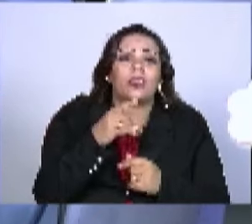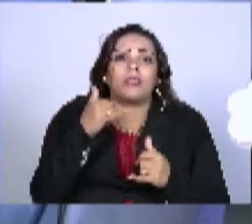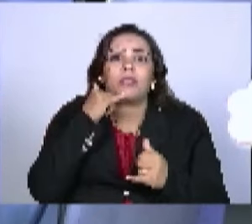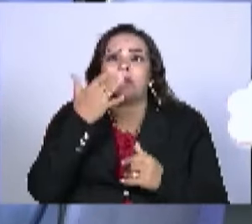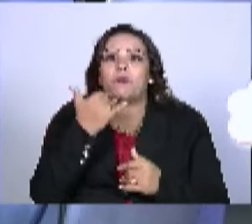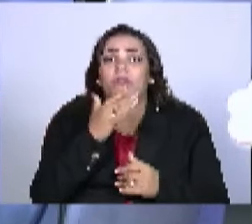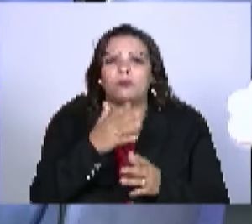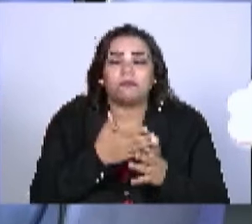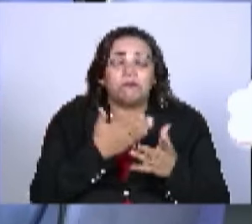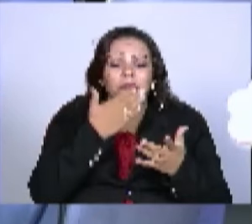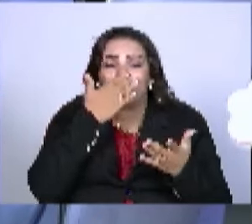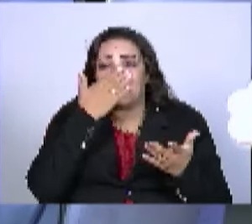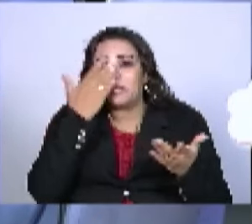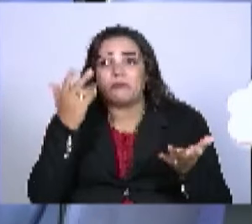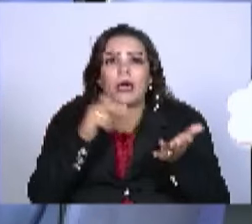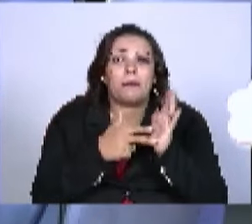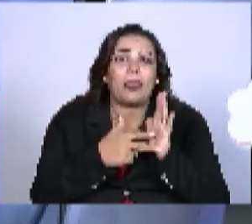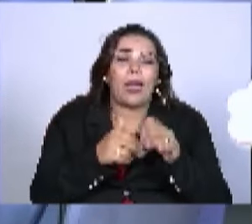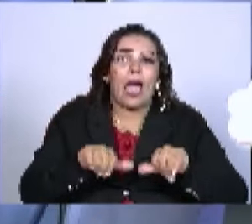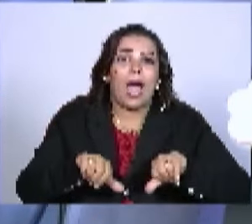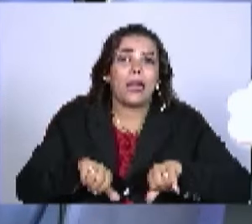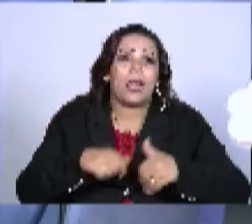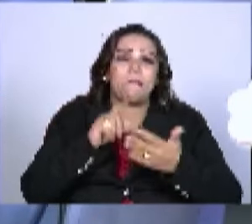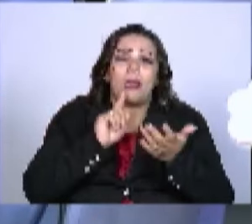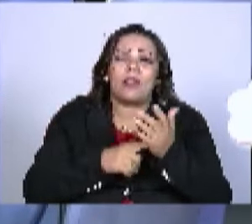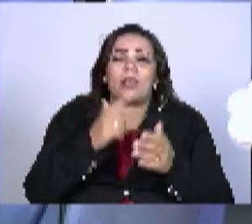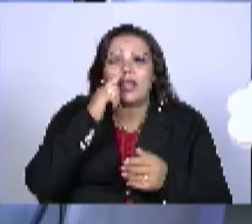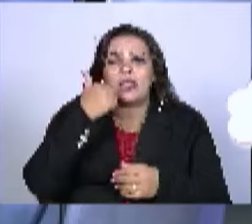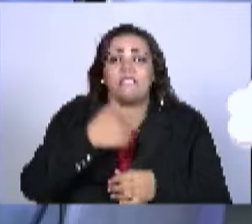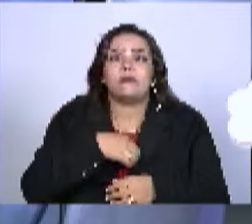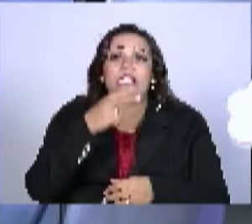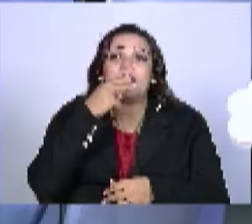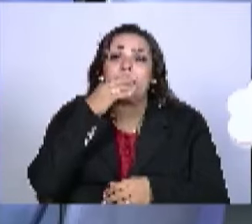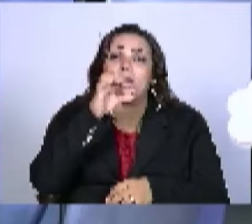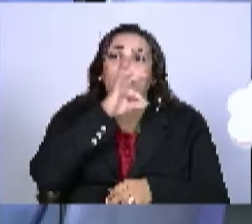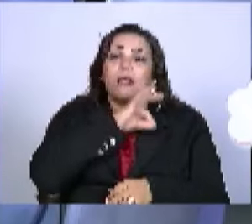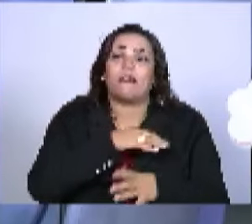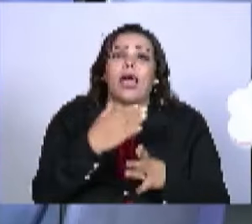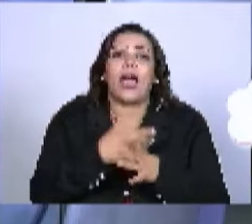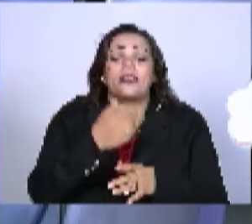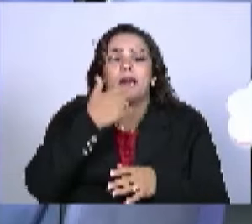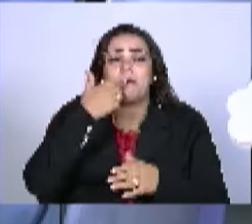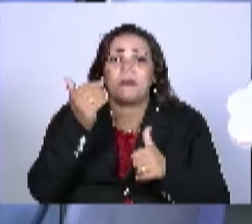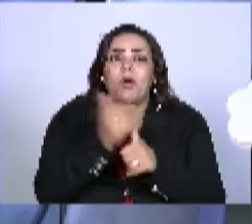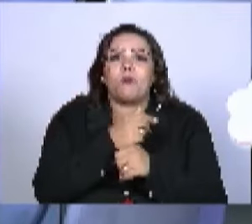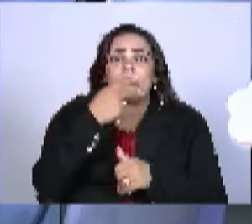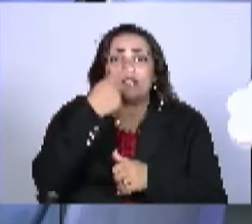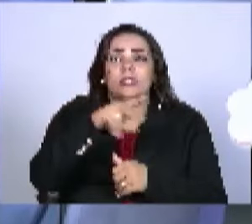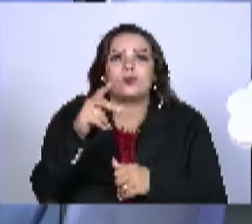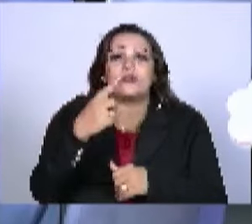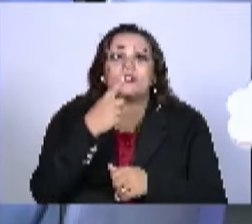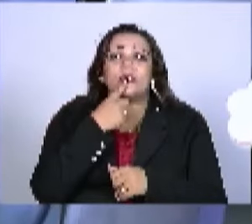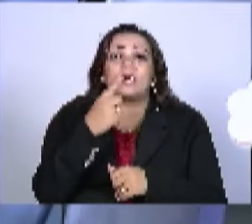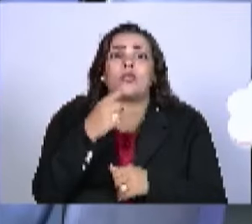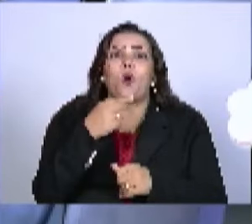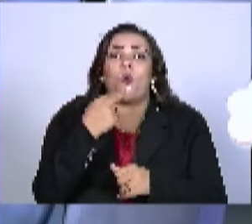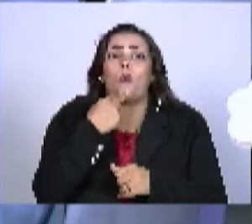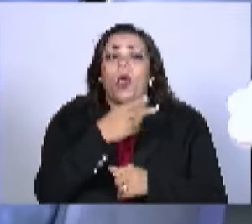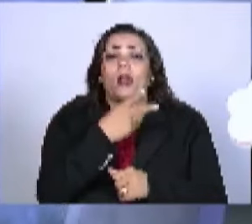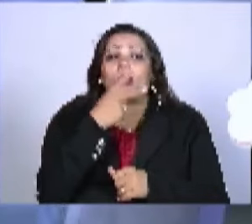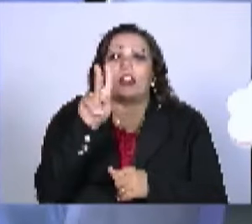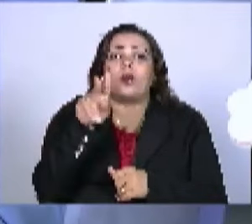وفقده الامل في الحياه ومحتاجه كلمه منفعه منك يا ابي انا متجوزه وعندي 22 سنه وهو 32